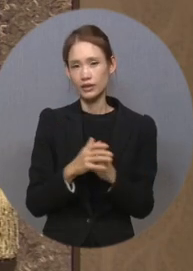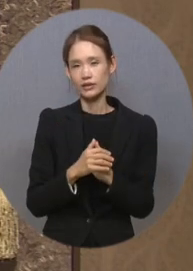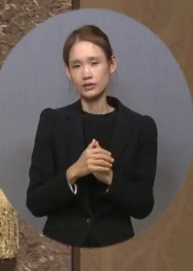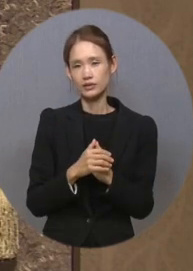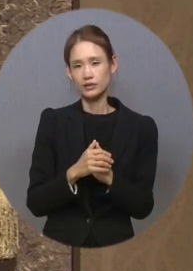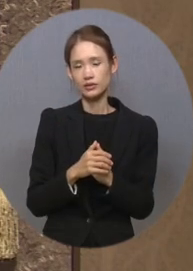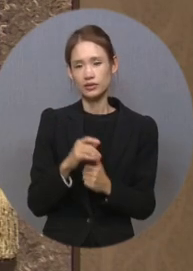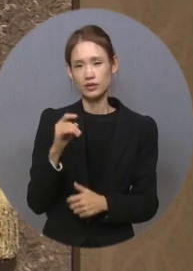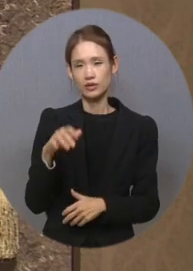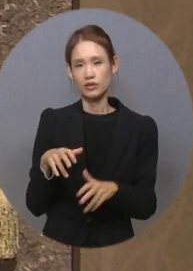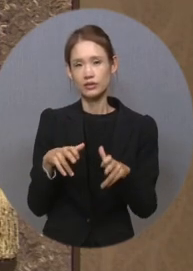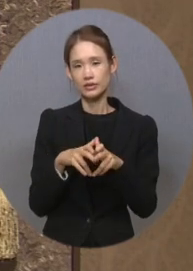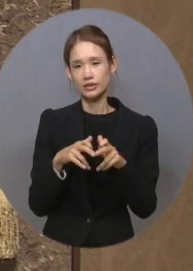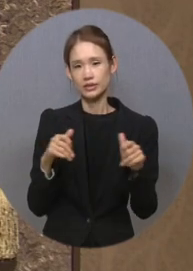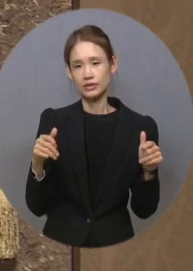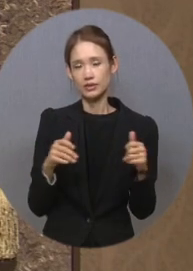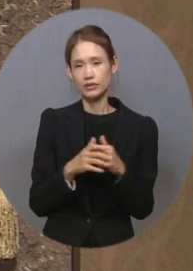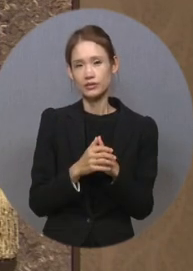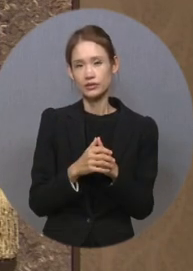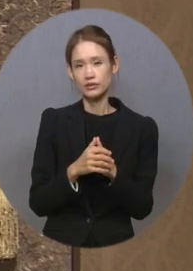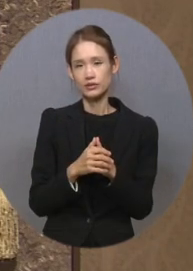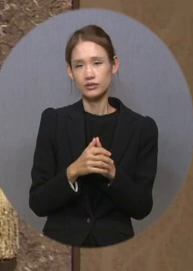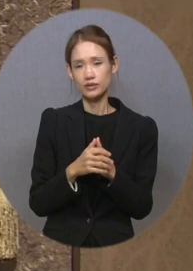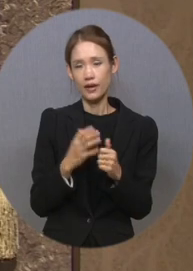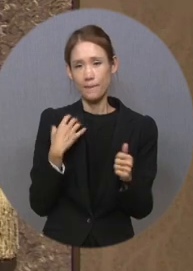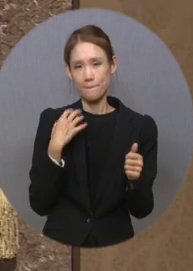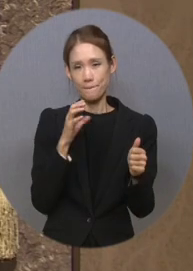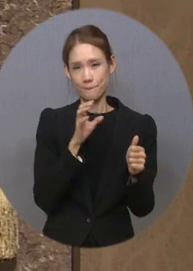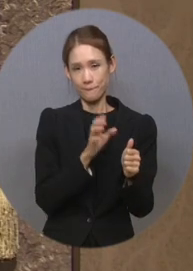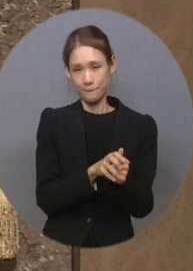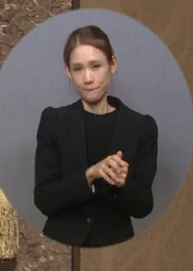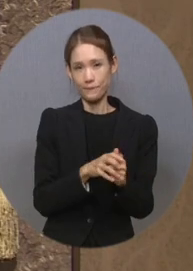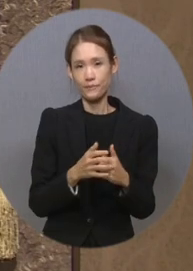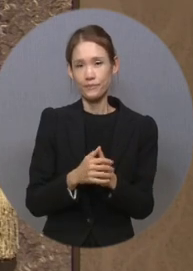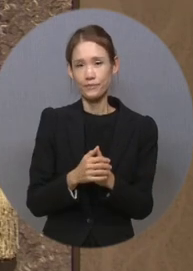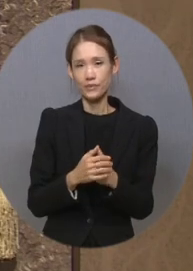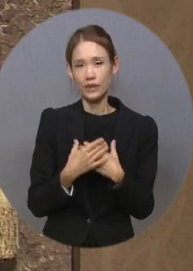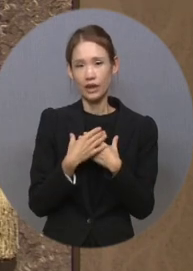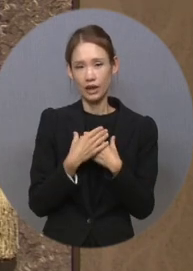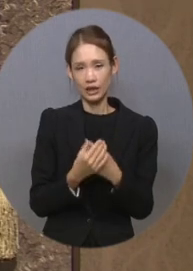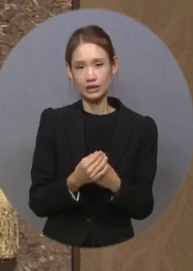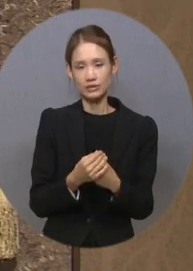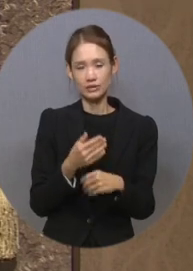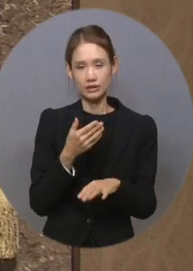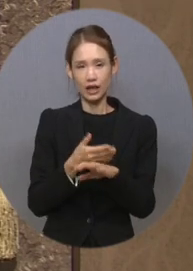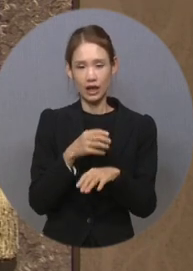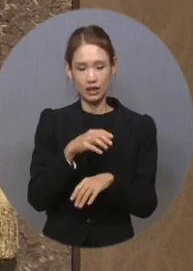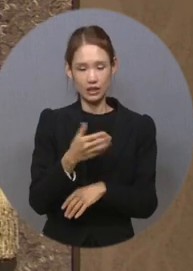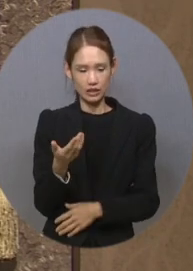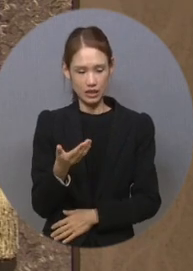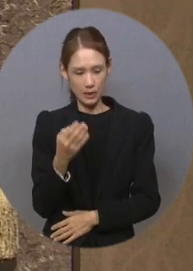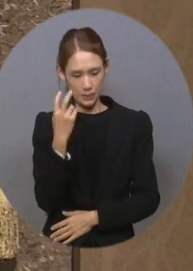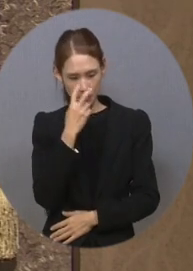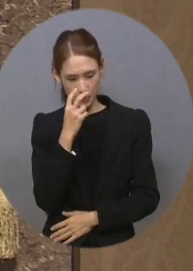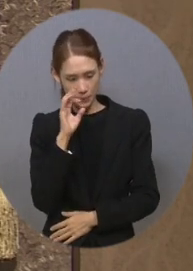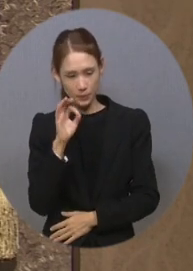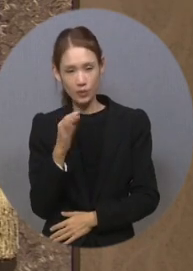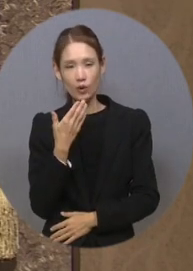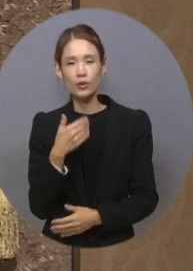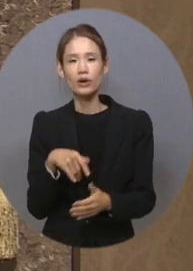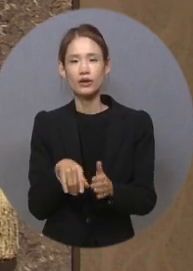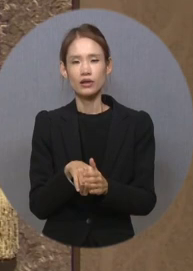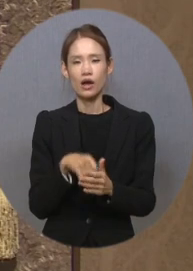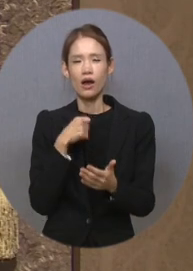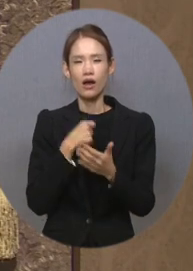보호자들께서 거기에다가 이 우리 장애인 맡기고 안심하고 뭐 다른 일도 볼 수 있게 하는 그게 너무나